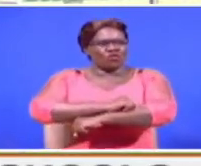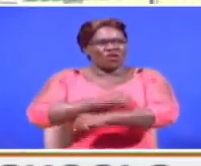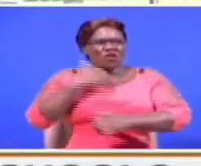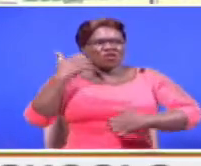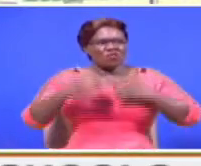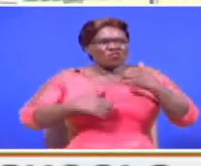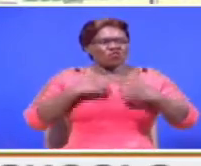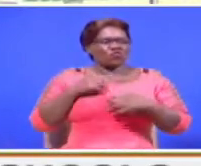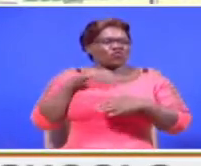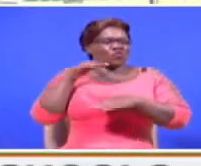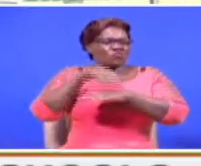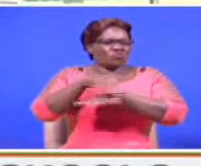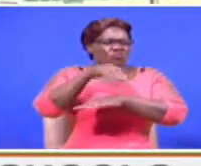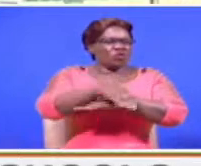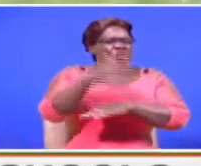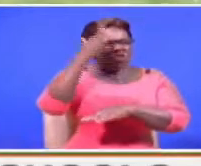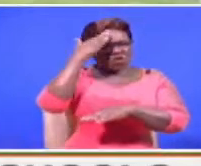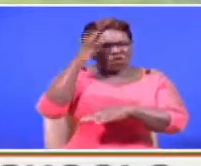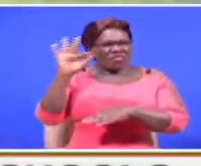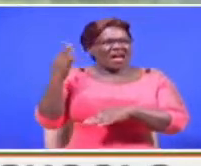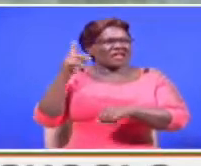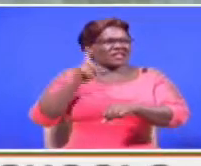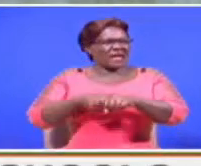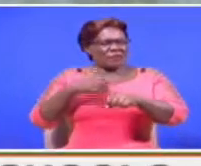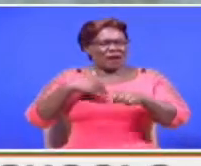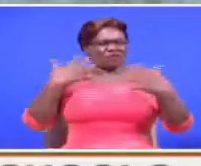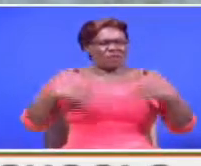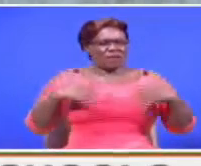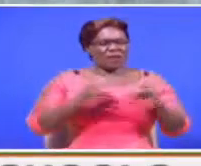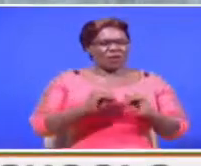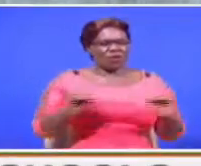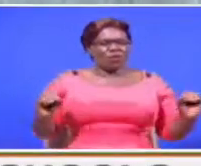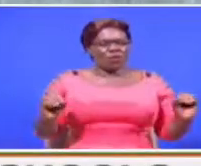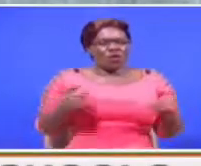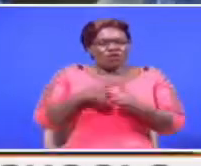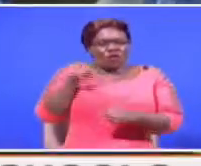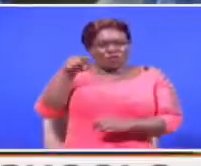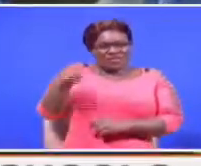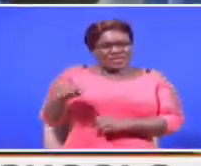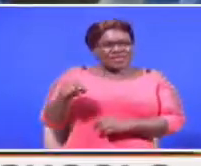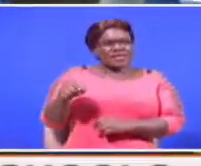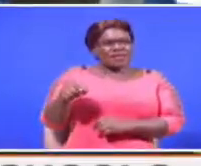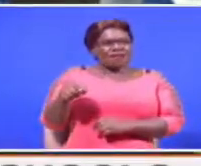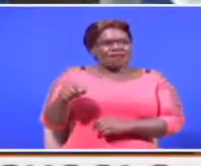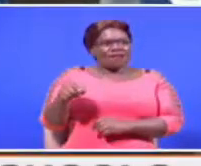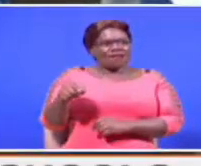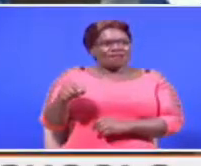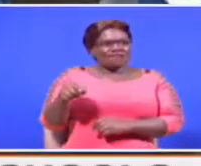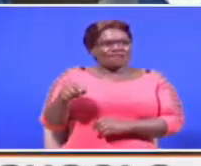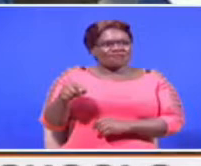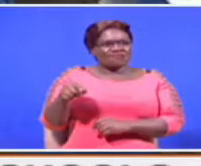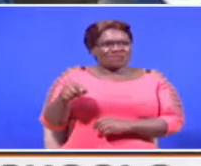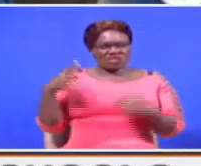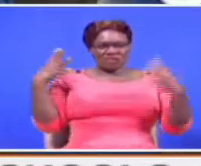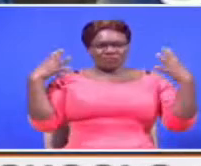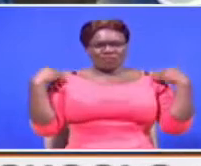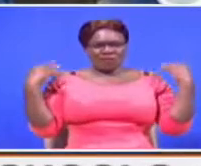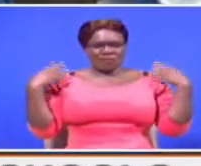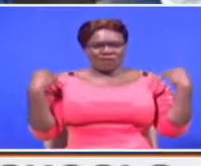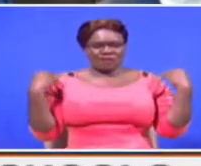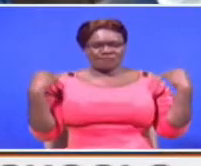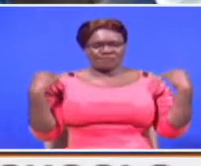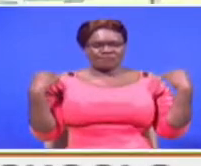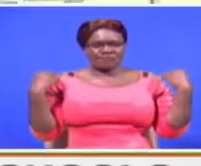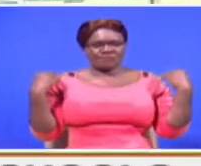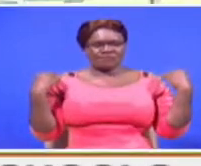zao zinaenda zikibadilika kwa sababu wanajua study term hakuna michezo. Now from this this exercise yenye FIFA